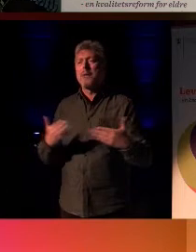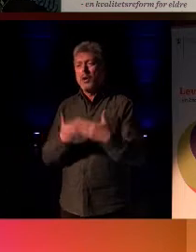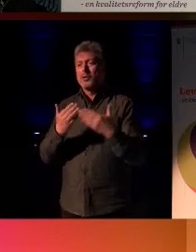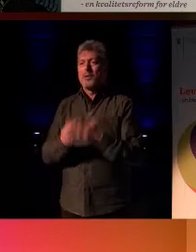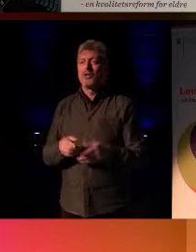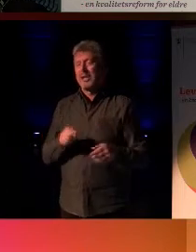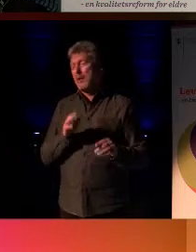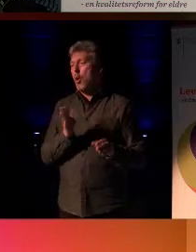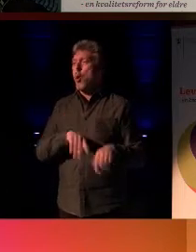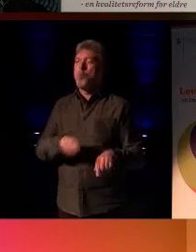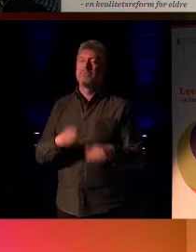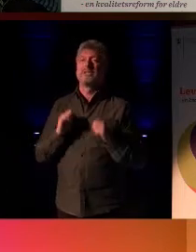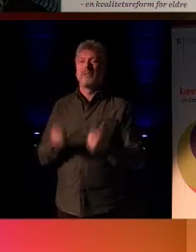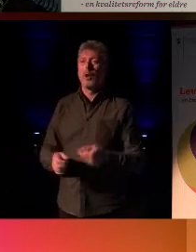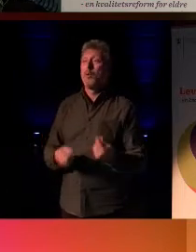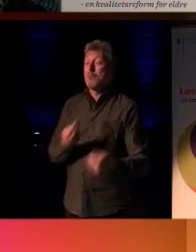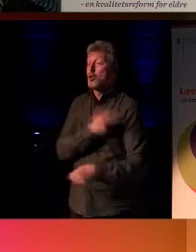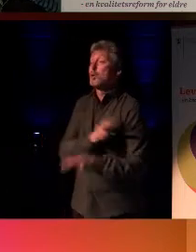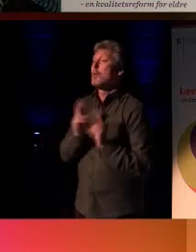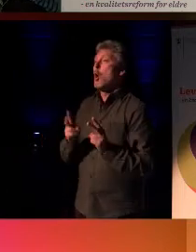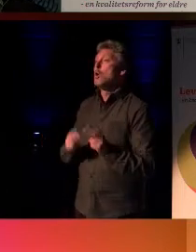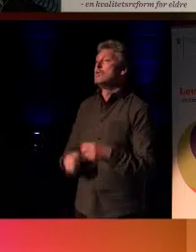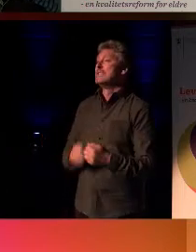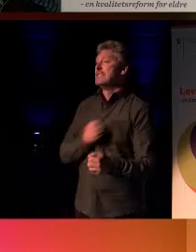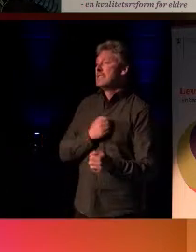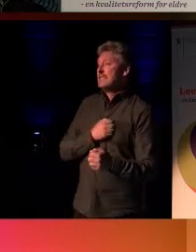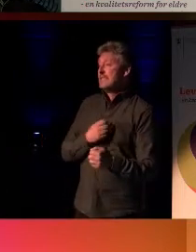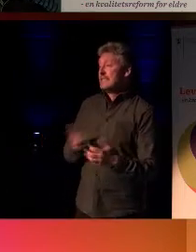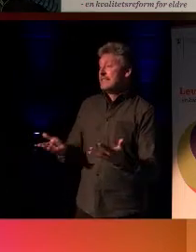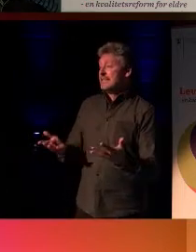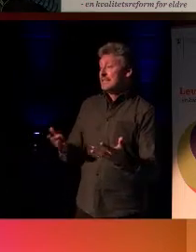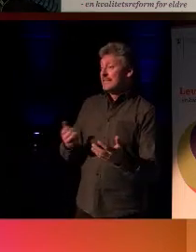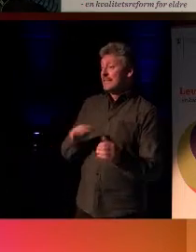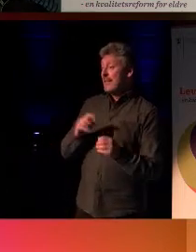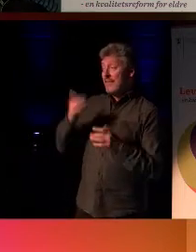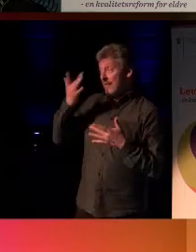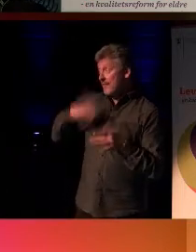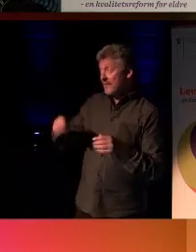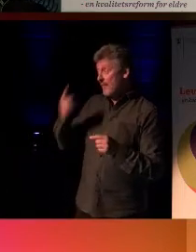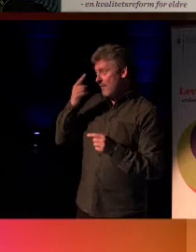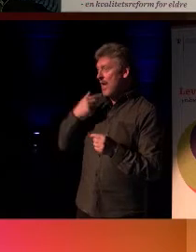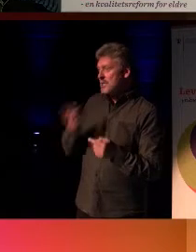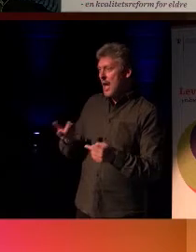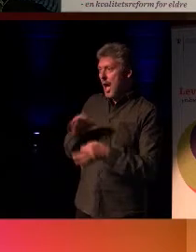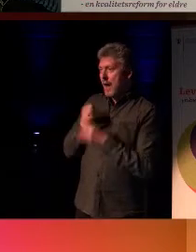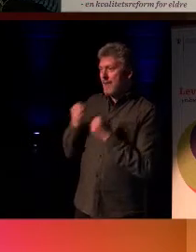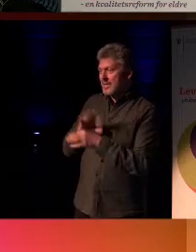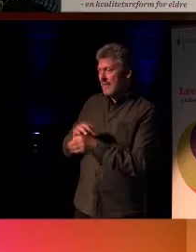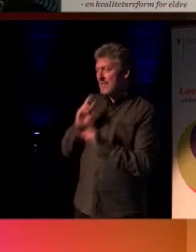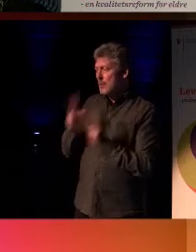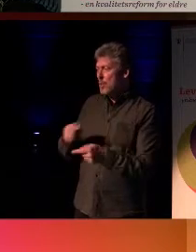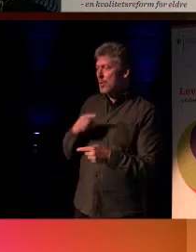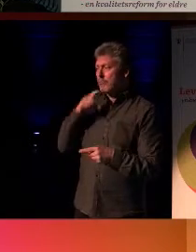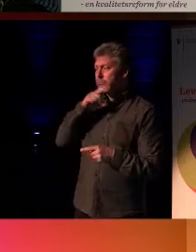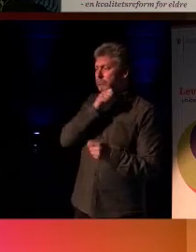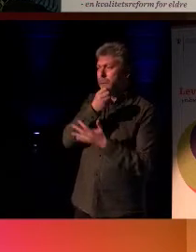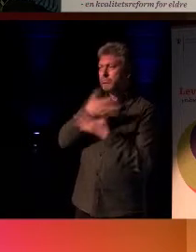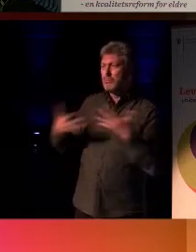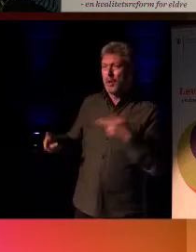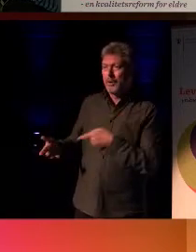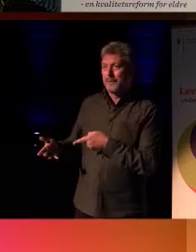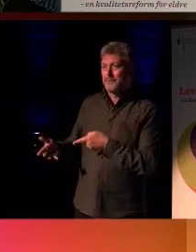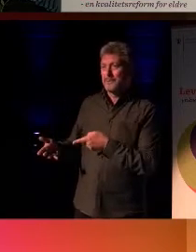selvfølgeligheter. Sykepleierne grudde seg også. De var litt redde for ikke å forstå det fastlegen sa, dersom fastlegen skulle bruke et vanskelig medisinsk